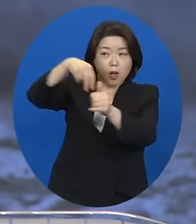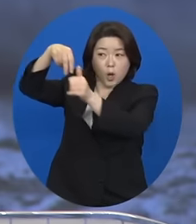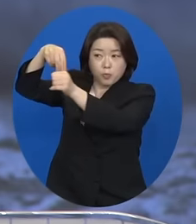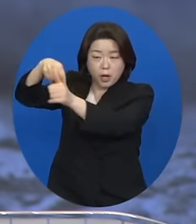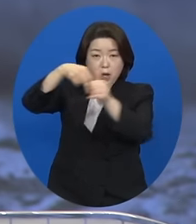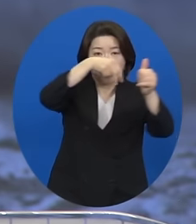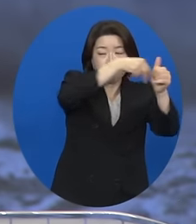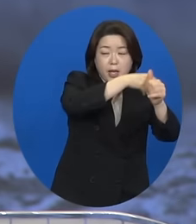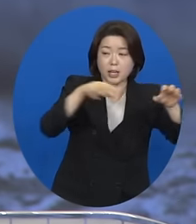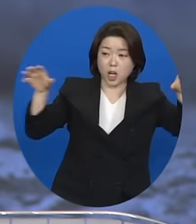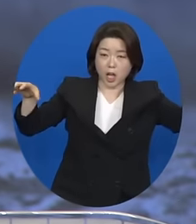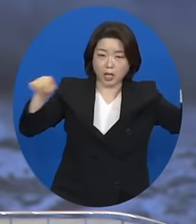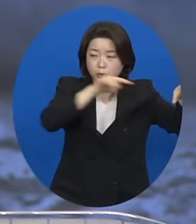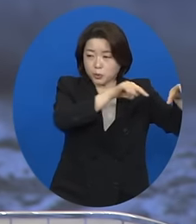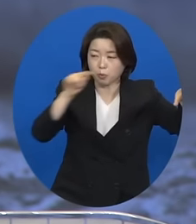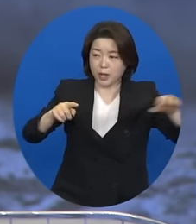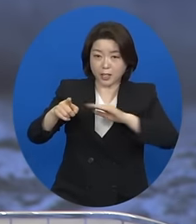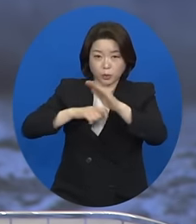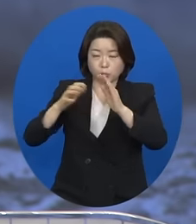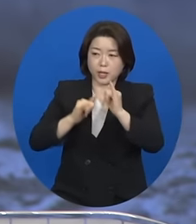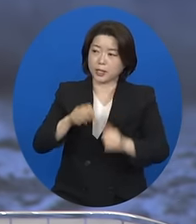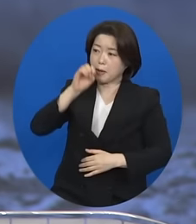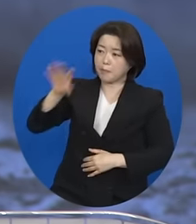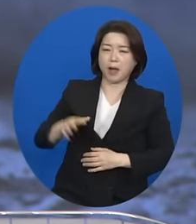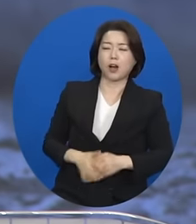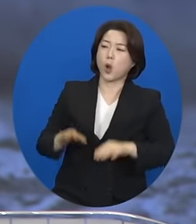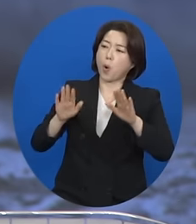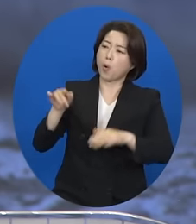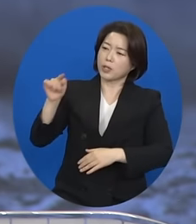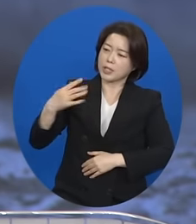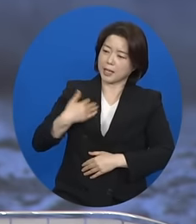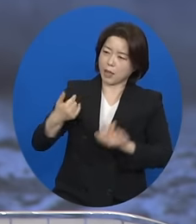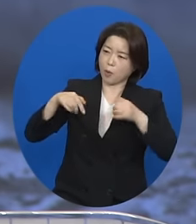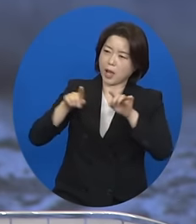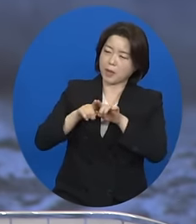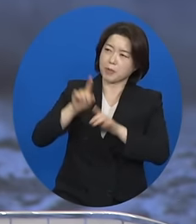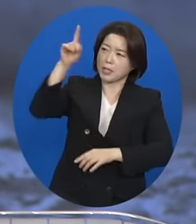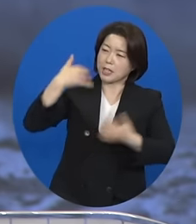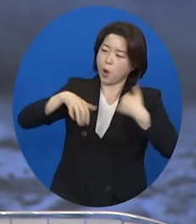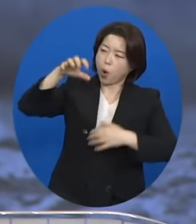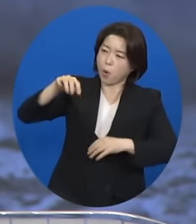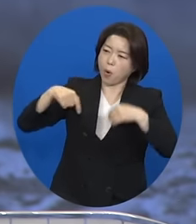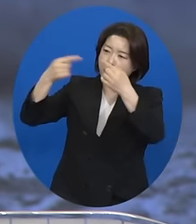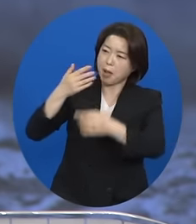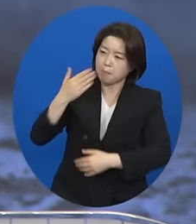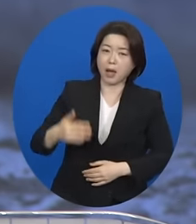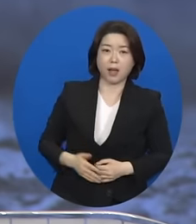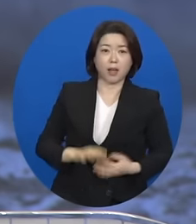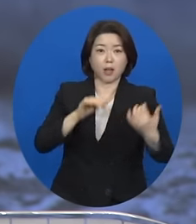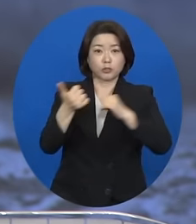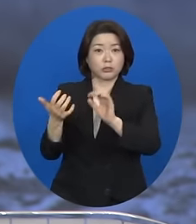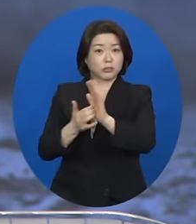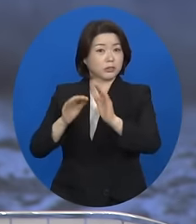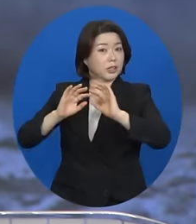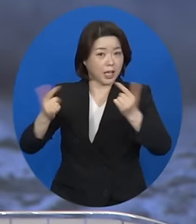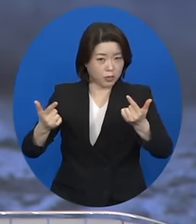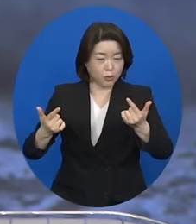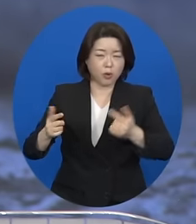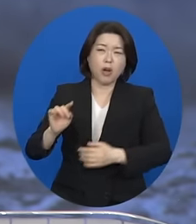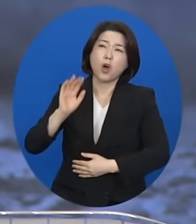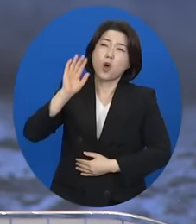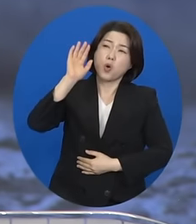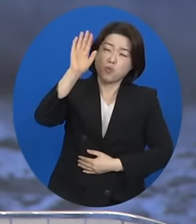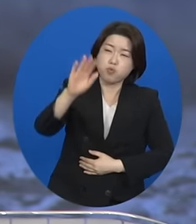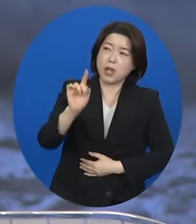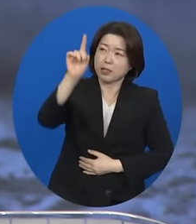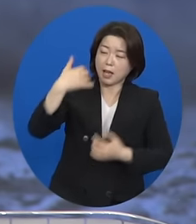이르노니 오늘 네가 나와 함께 낙원에 있을 것이다 죽으면 끝이 아니고 그 뒤에 낙원이 있다는